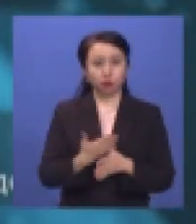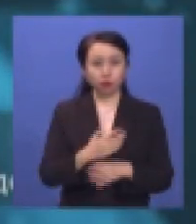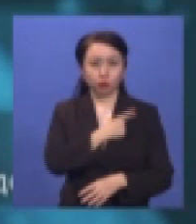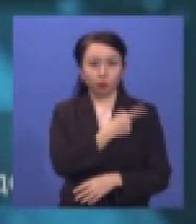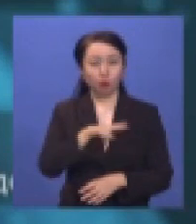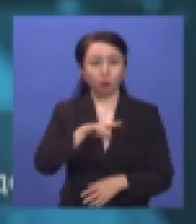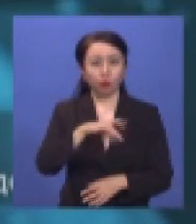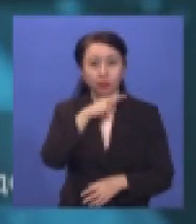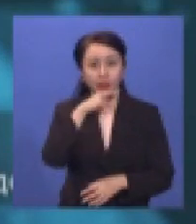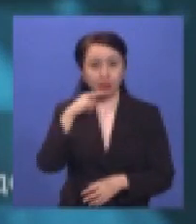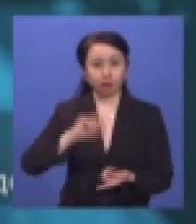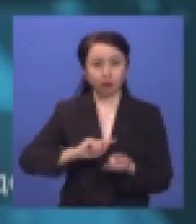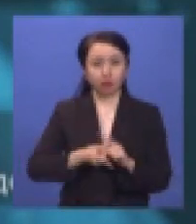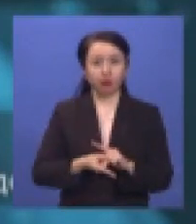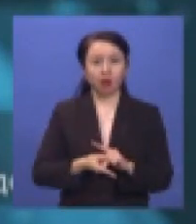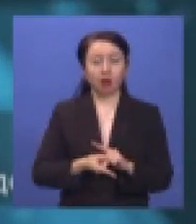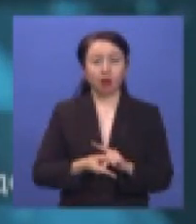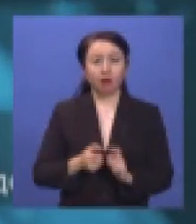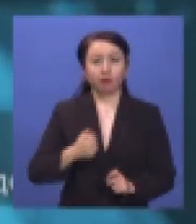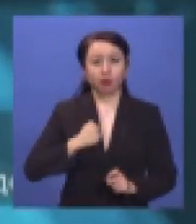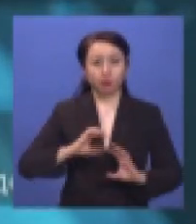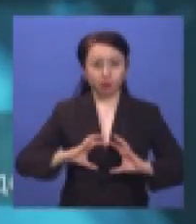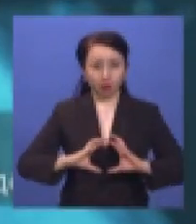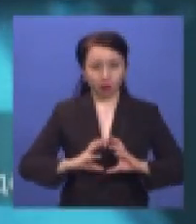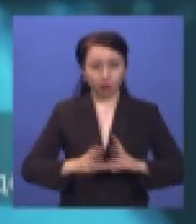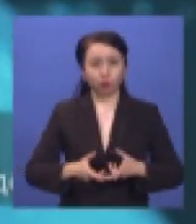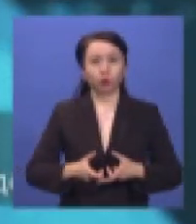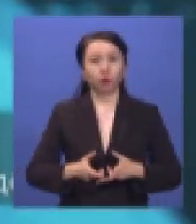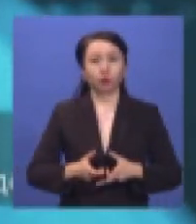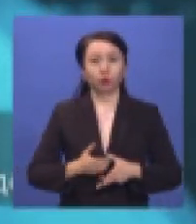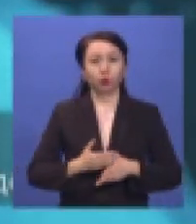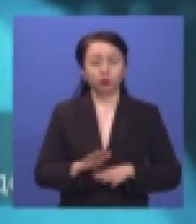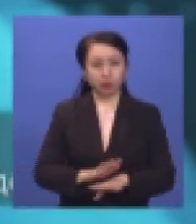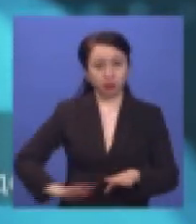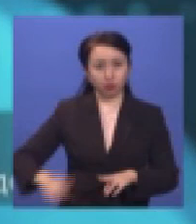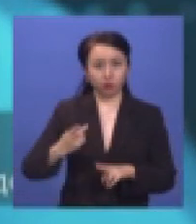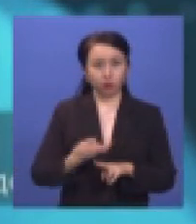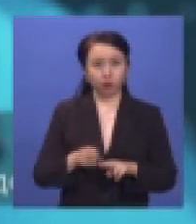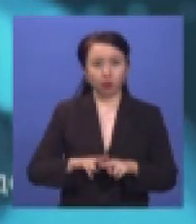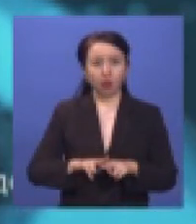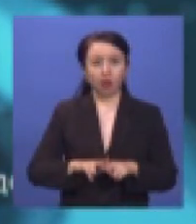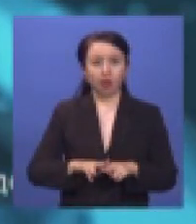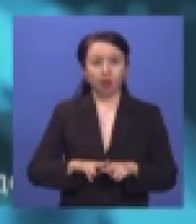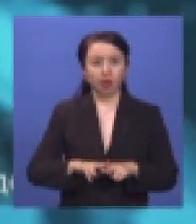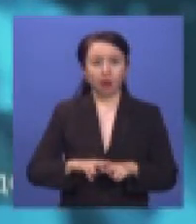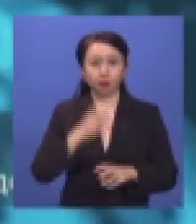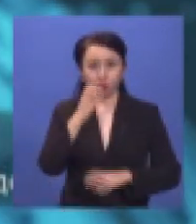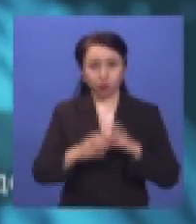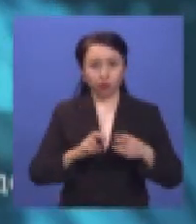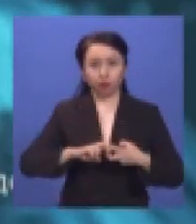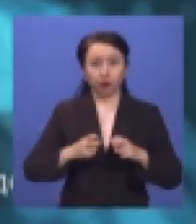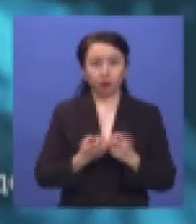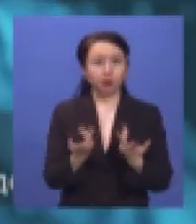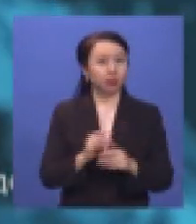усилиям Владимира Путина, Россия превратилась в авторитетную мировую державу, без которой ни одна ключевая международная проблема не находит